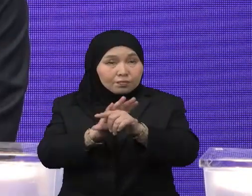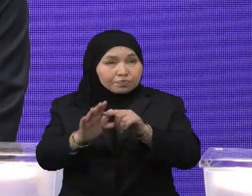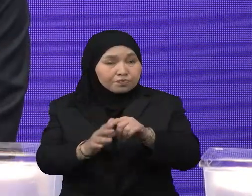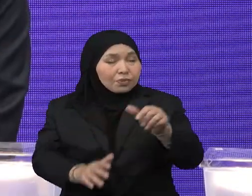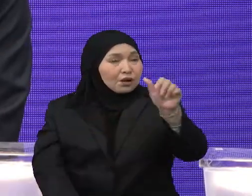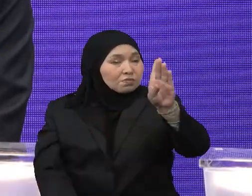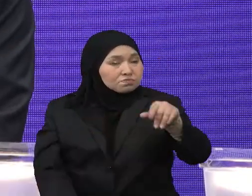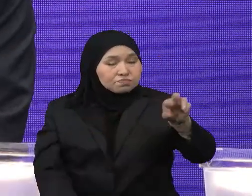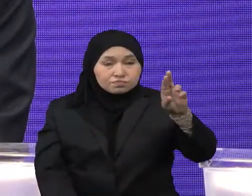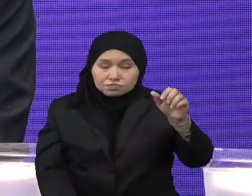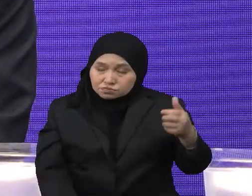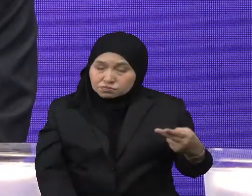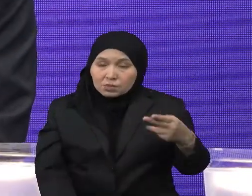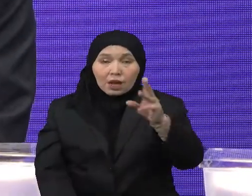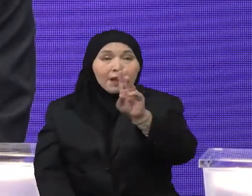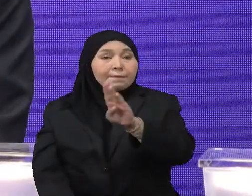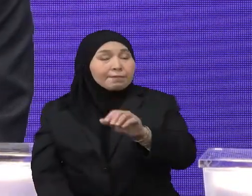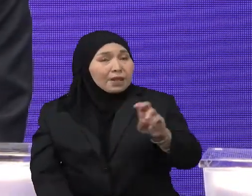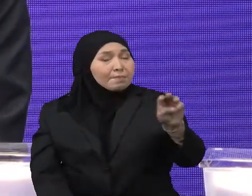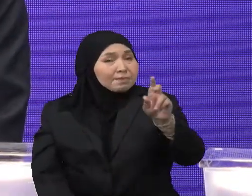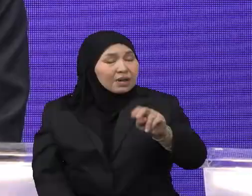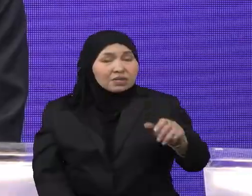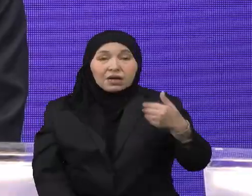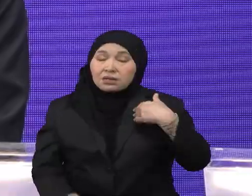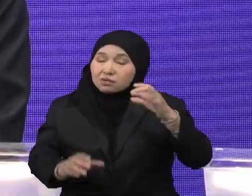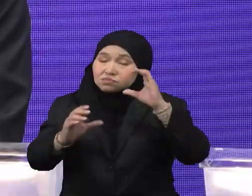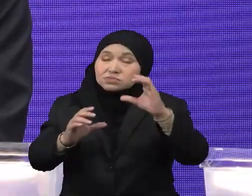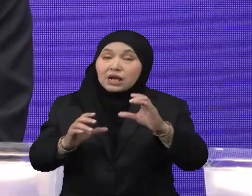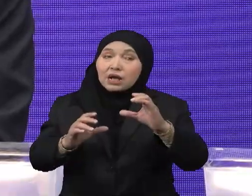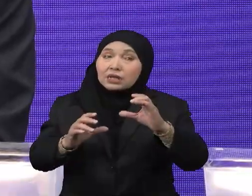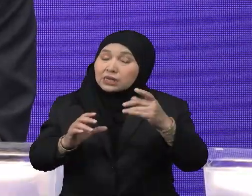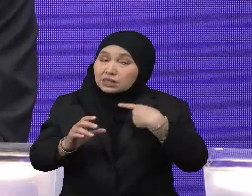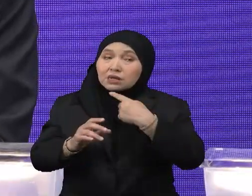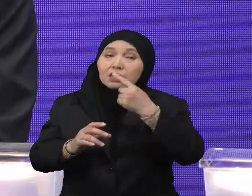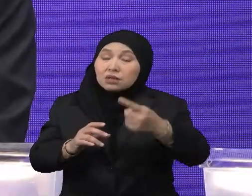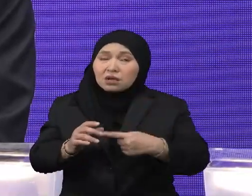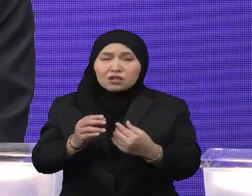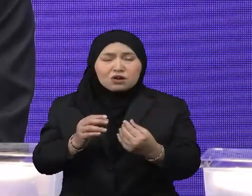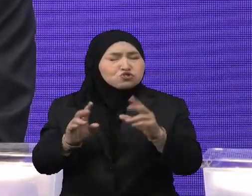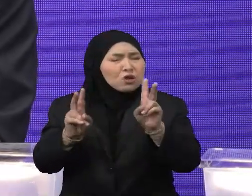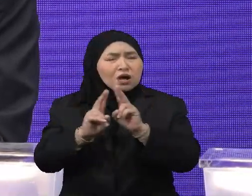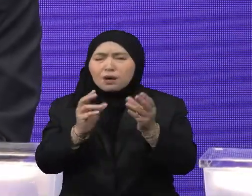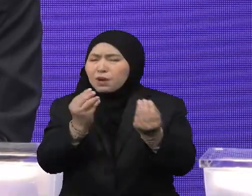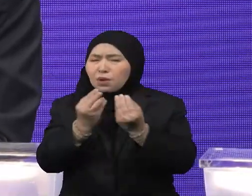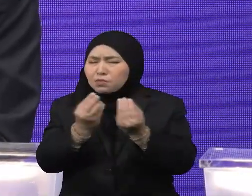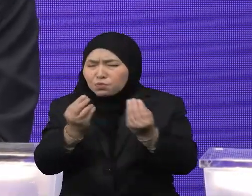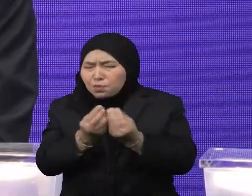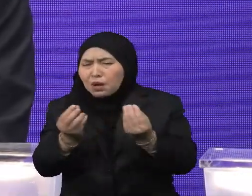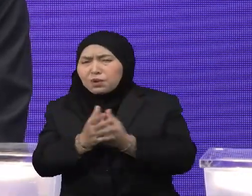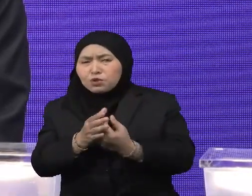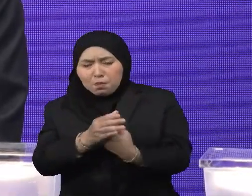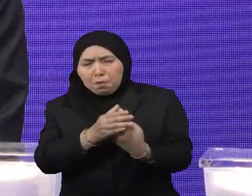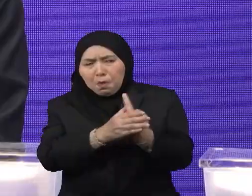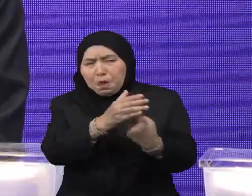dia menyebut bilmanni yang bermaksud ke situ adalah tiada dunia mah yang kita katakan nikmat ataupun kita mungkin